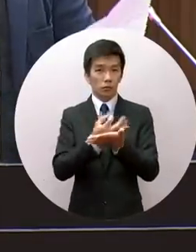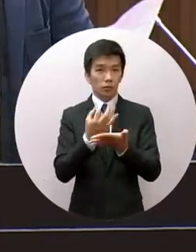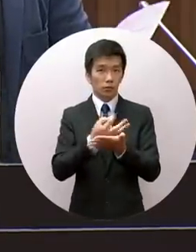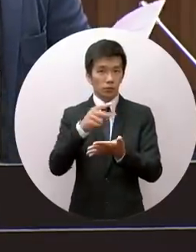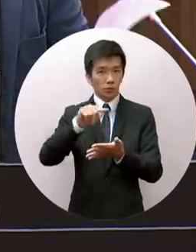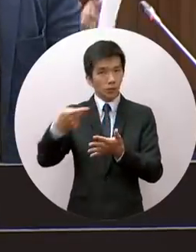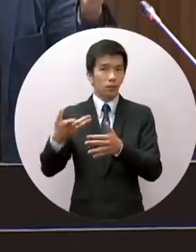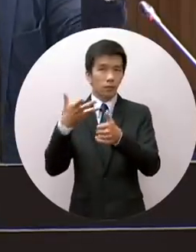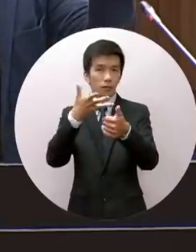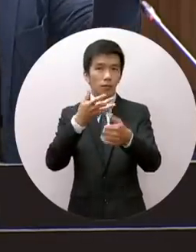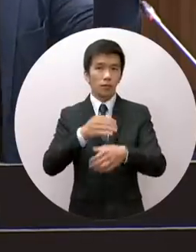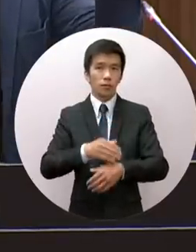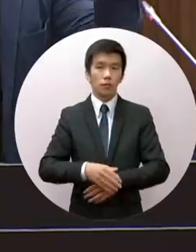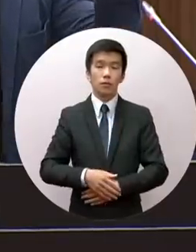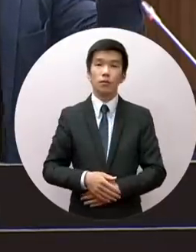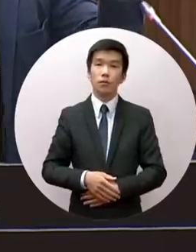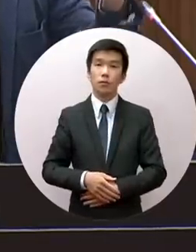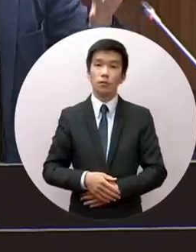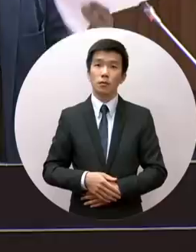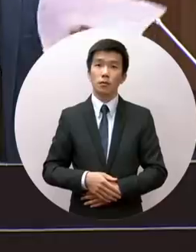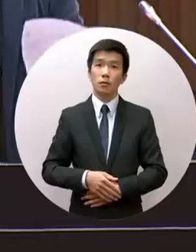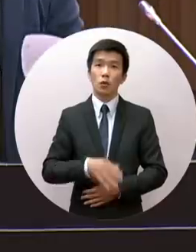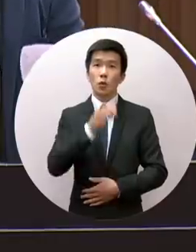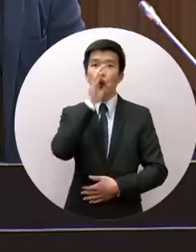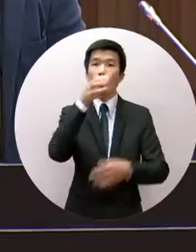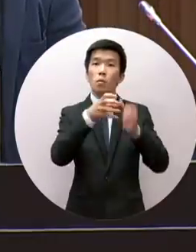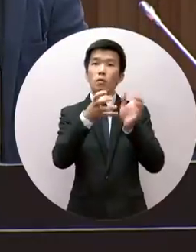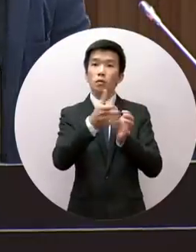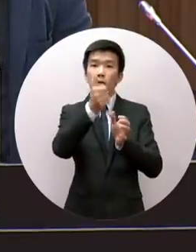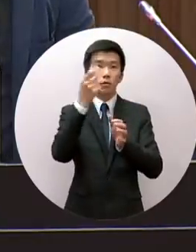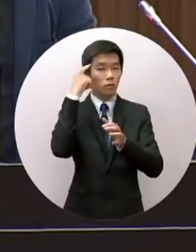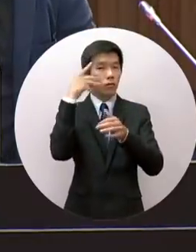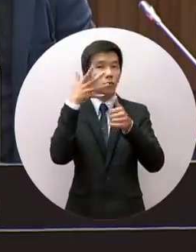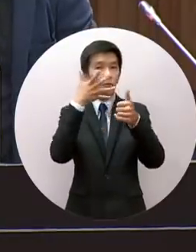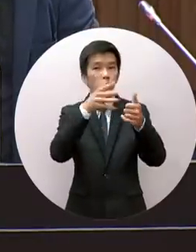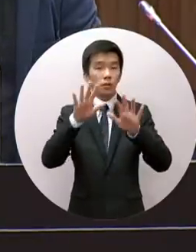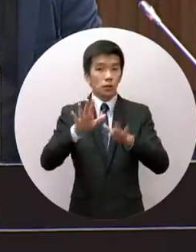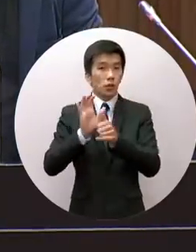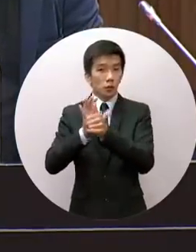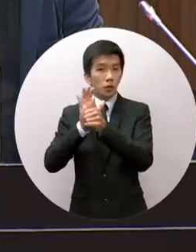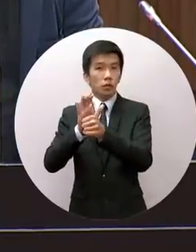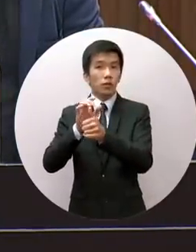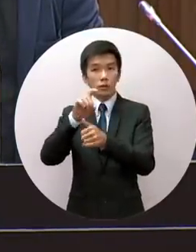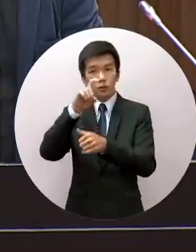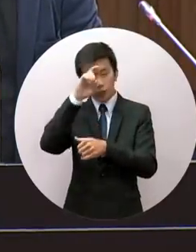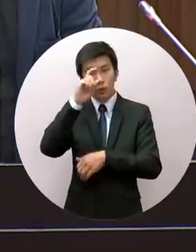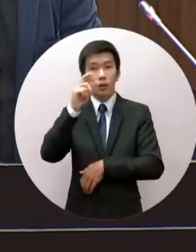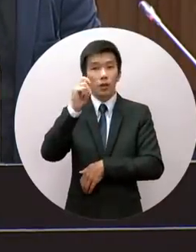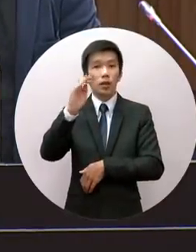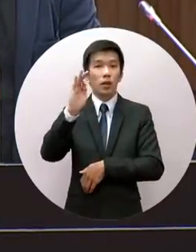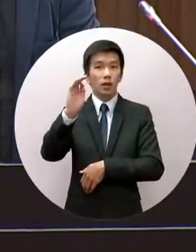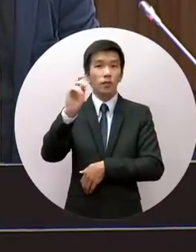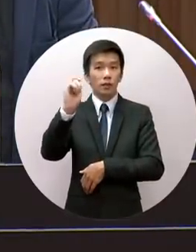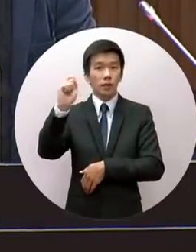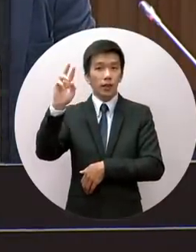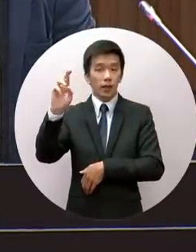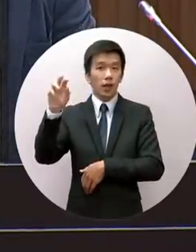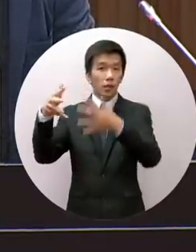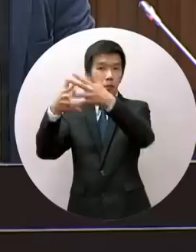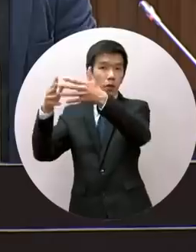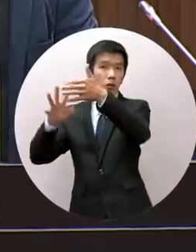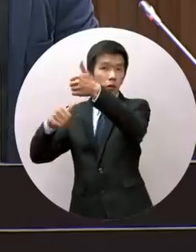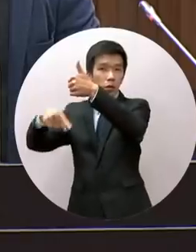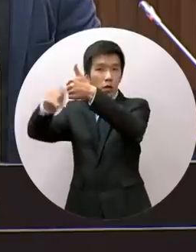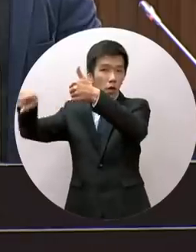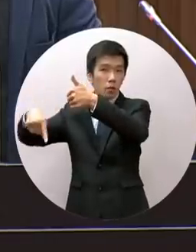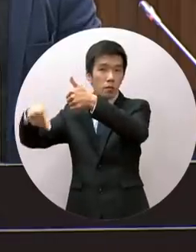哈。那个吴部长，你知不知道这个我们要推动 FTA 啊？美国国会议员有多少几位联署